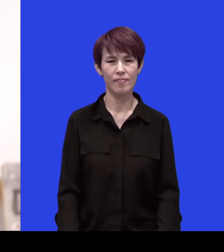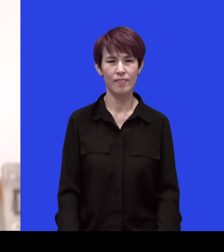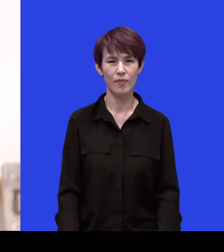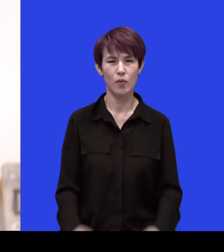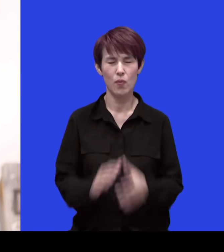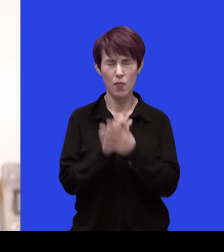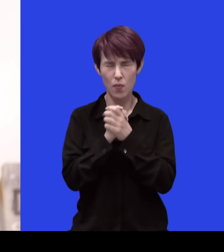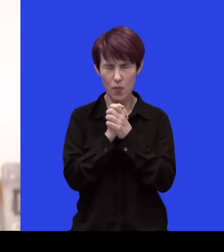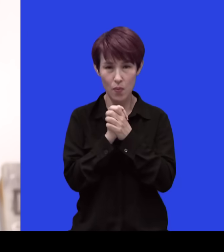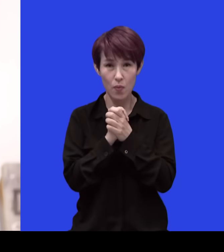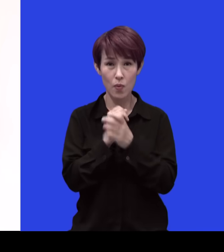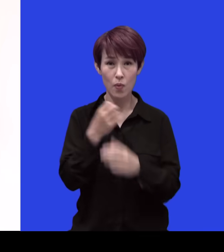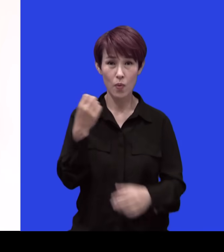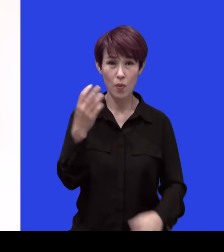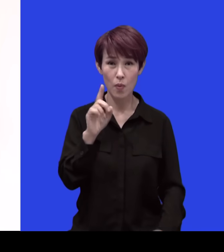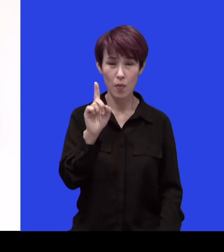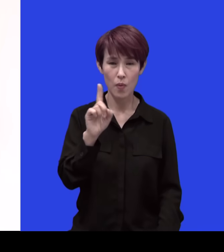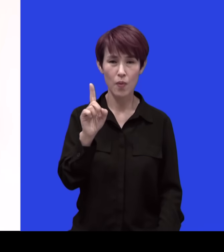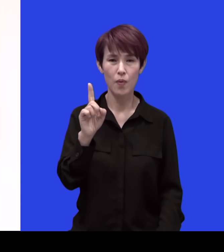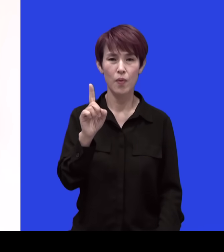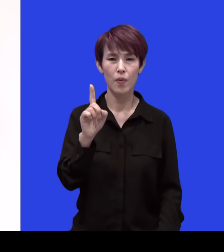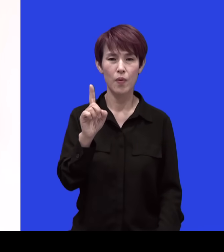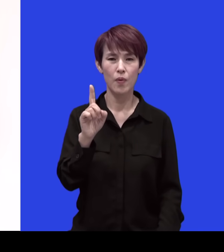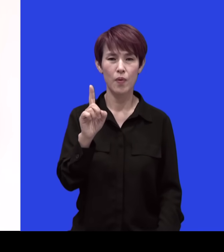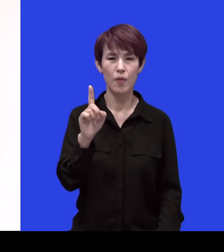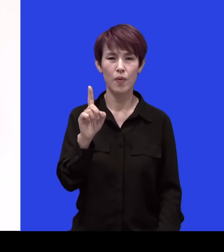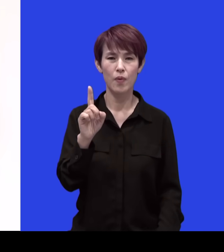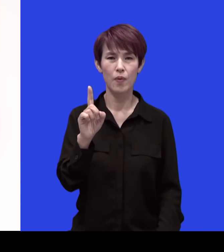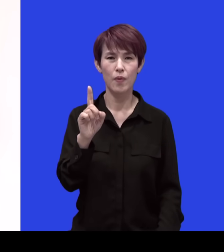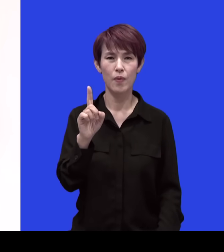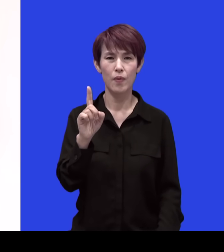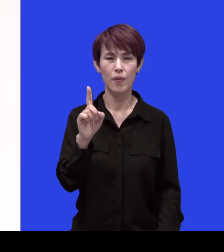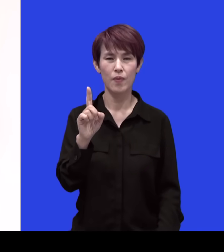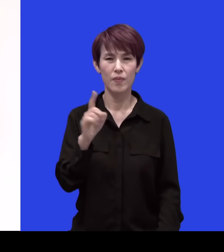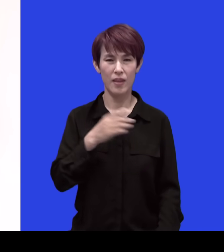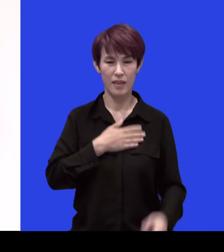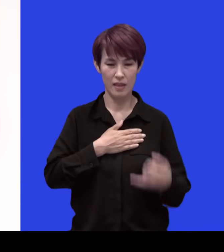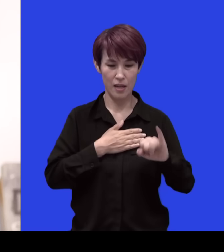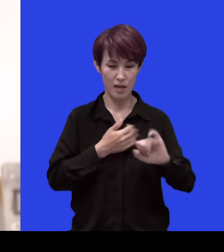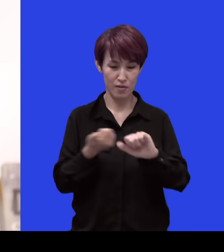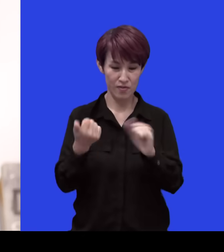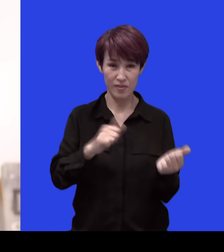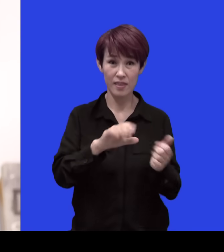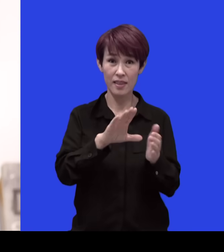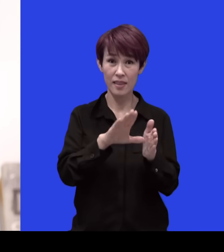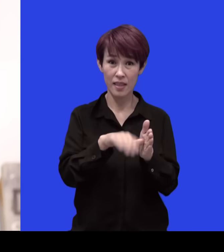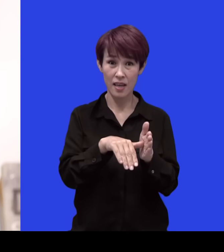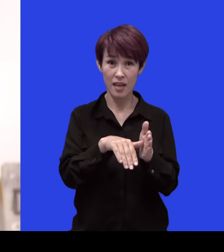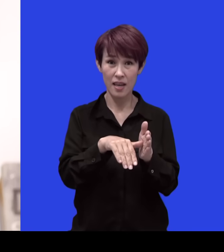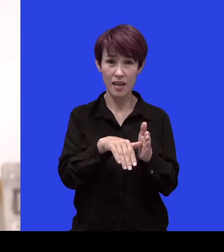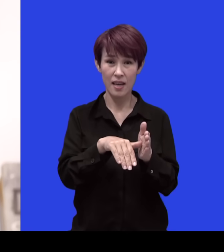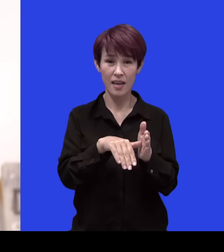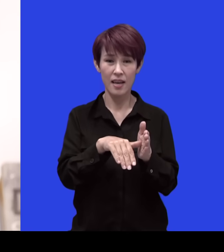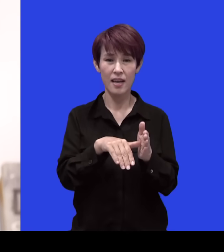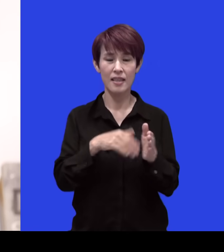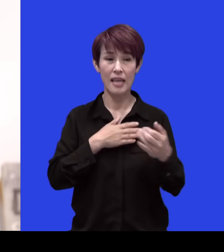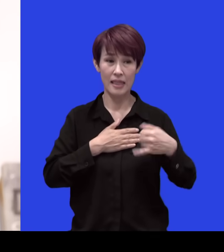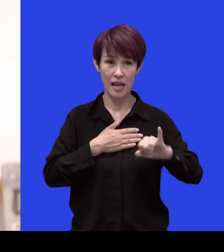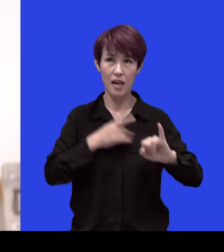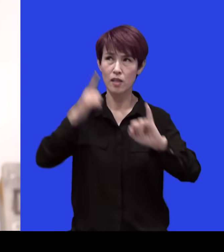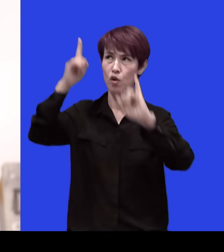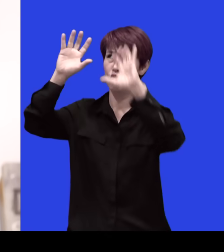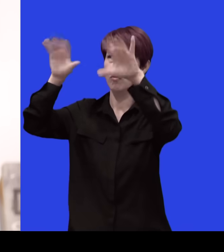기도를 한 게 있거든요. 네네. 걔들 저 우리 집 우리 아이 죽었다고 했을 때 우리 딸은 천국